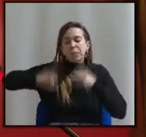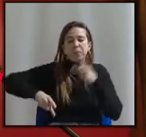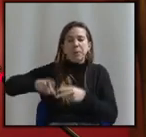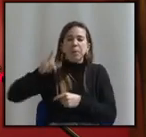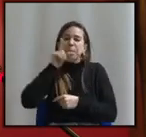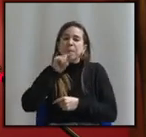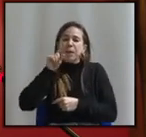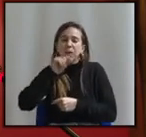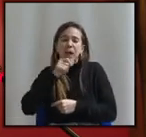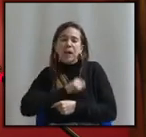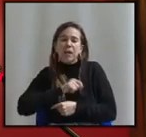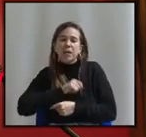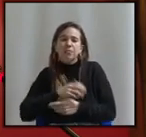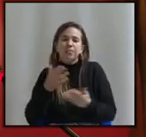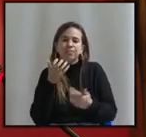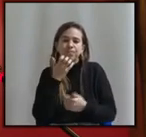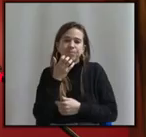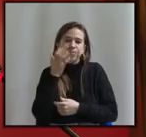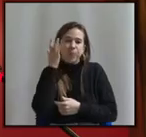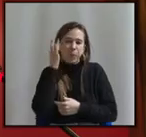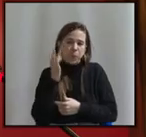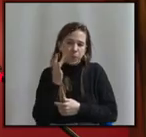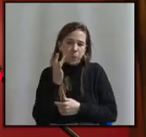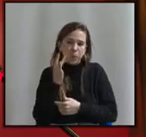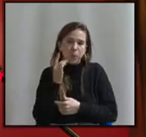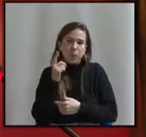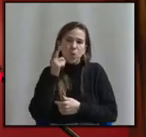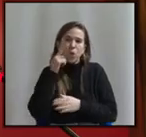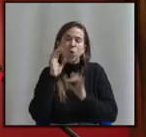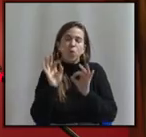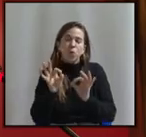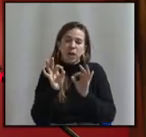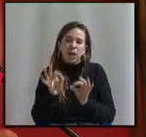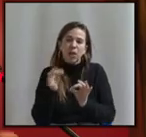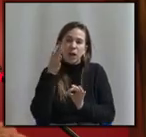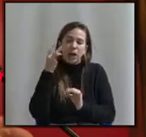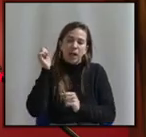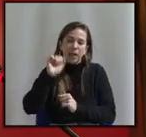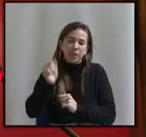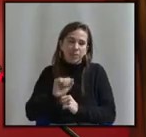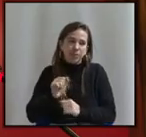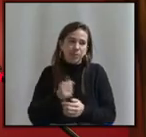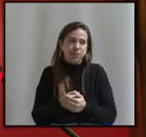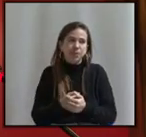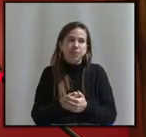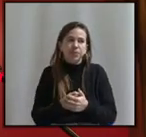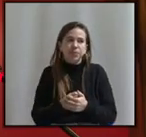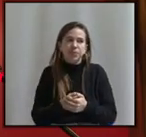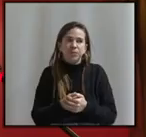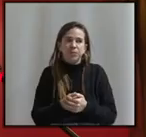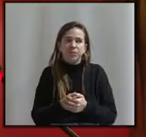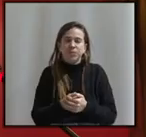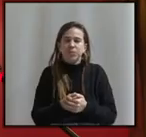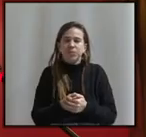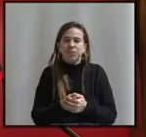queden bruts, si es pogués tenir una miqueta més, o sigui, precisar més aquests bancs que estan sota aquests bancs